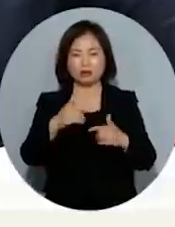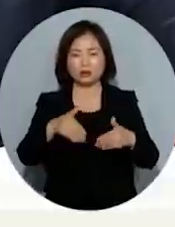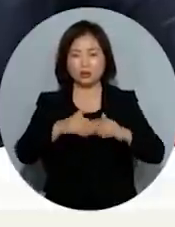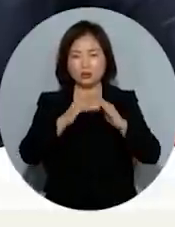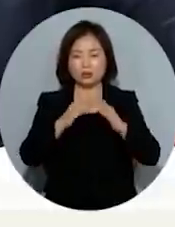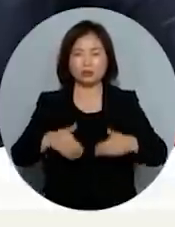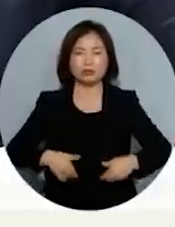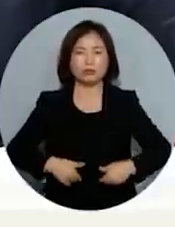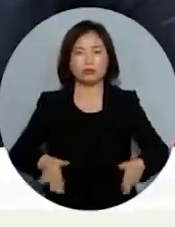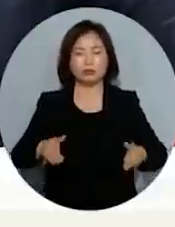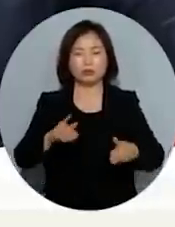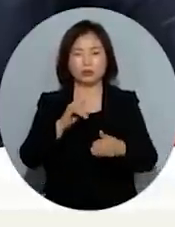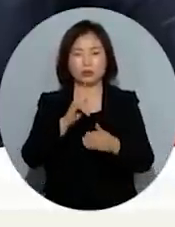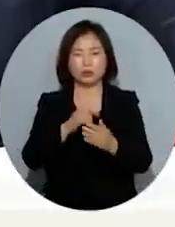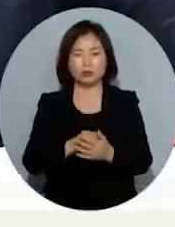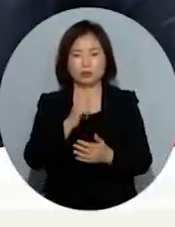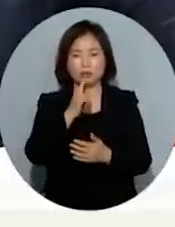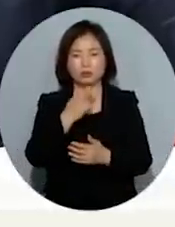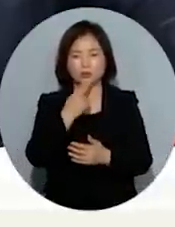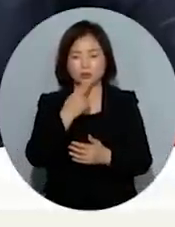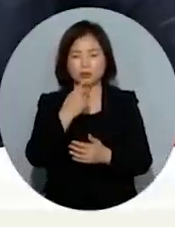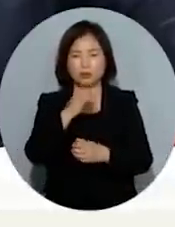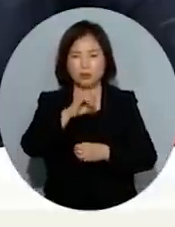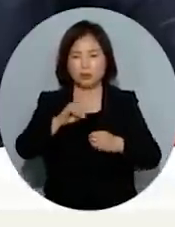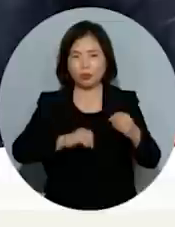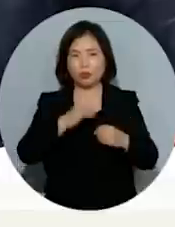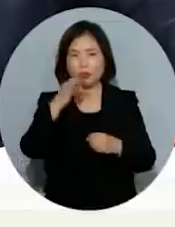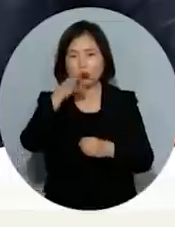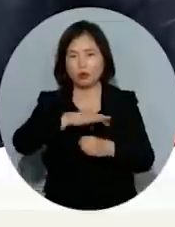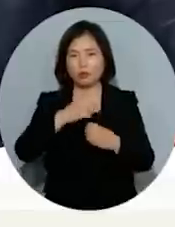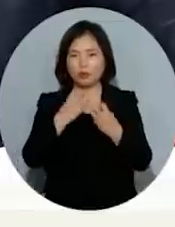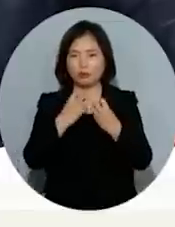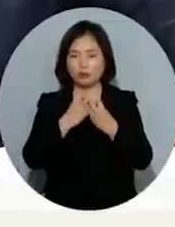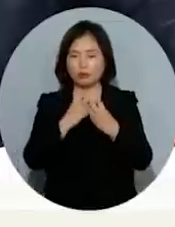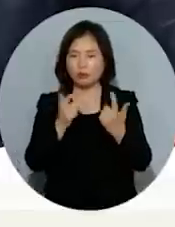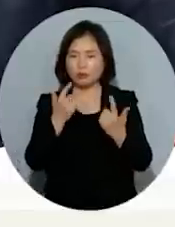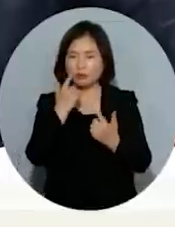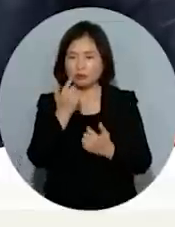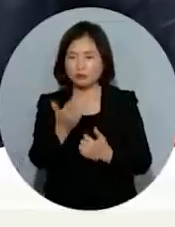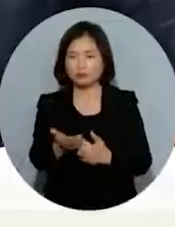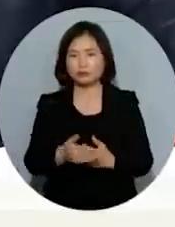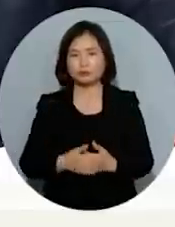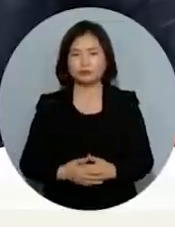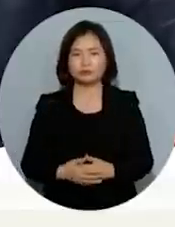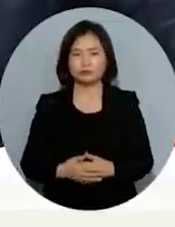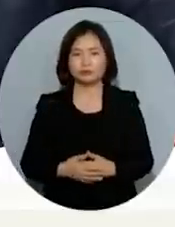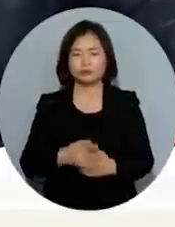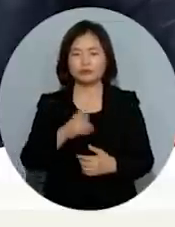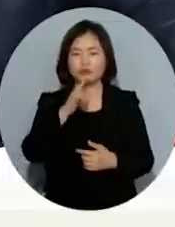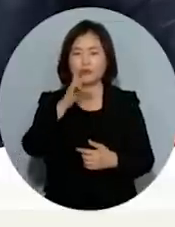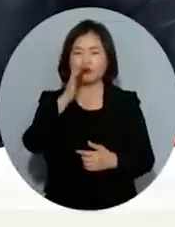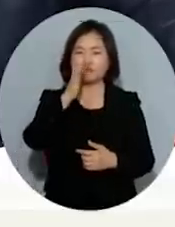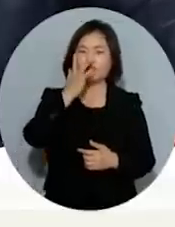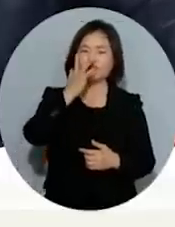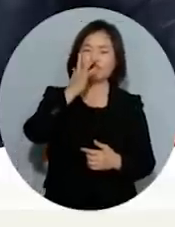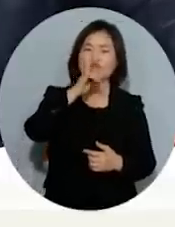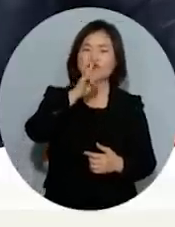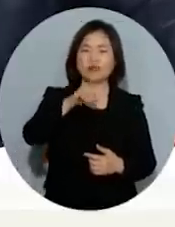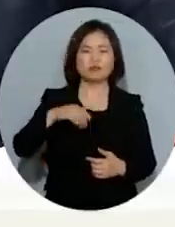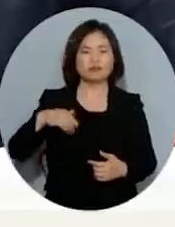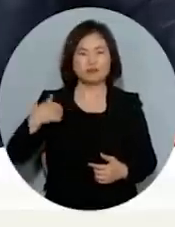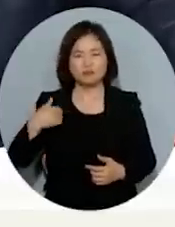얘기 없이도 훨씬 더 효과적인 방법이 안 되겠습니까? 내가 무슨 말씀하시는지 잘